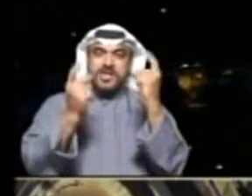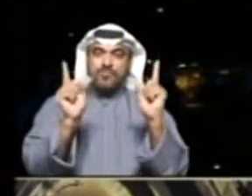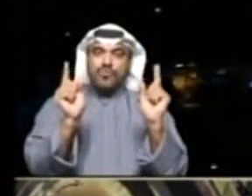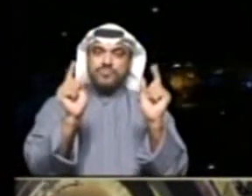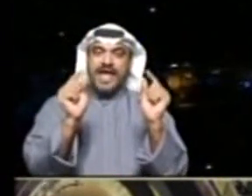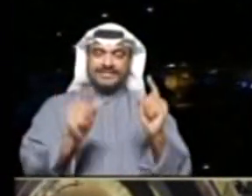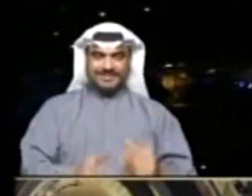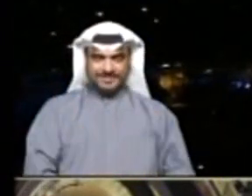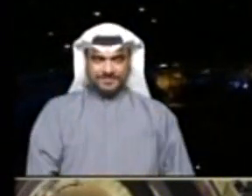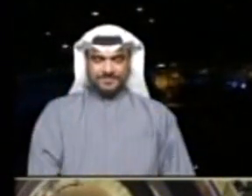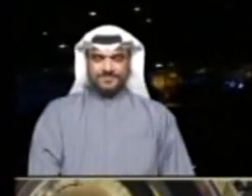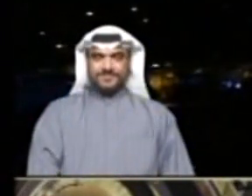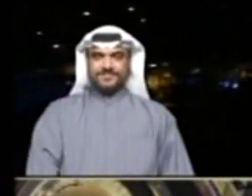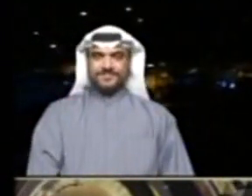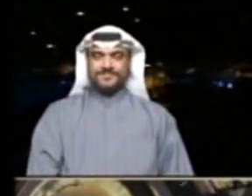الكبير.